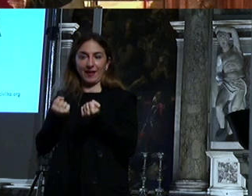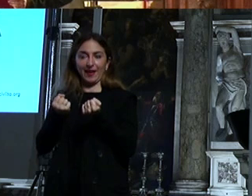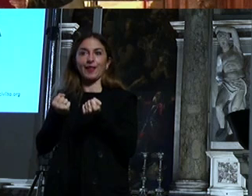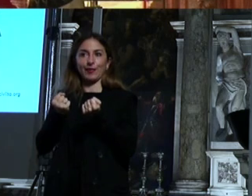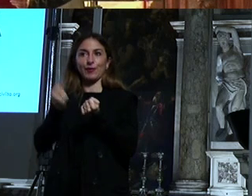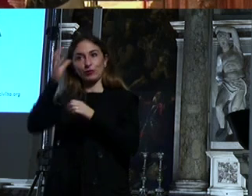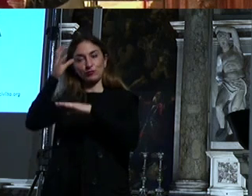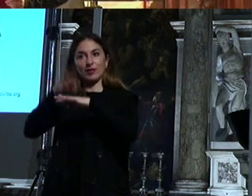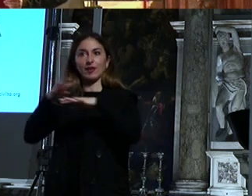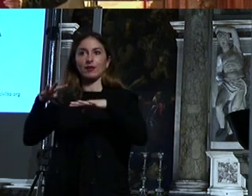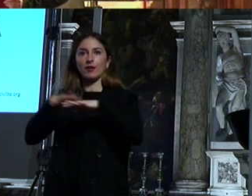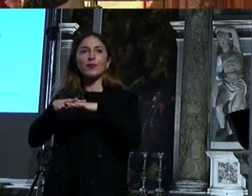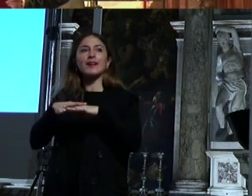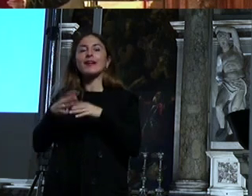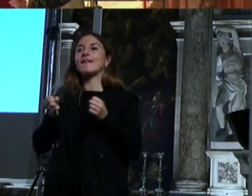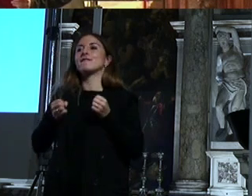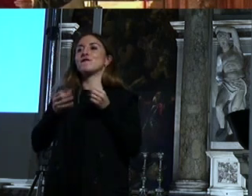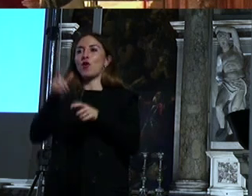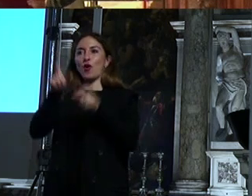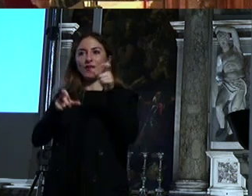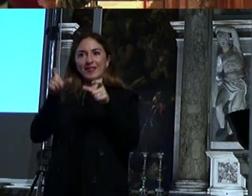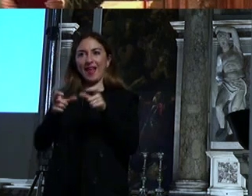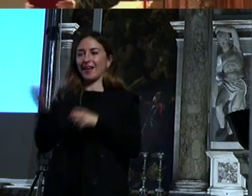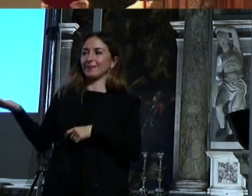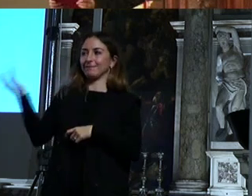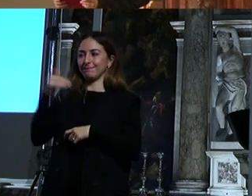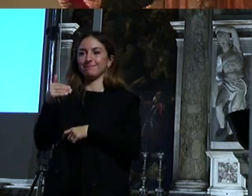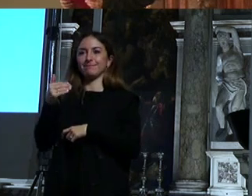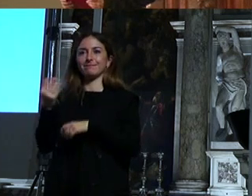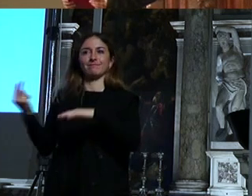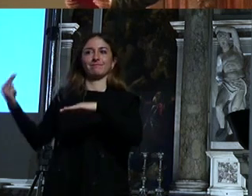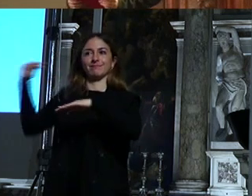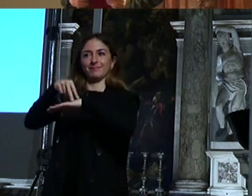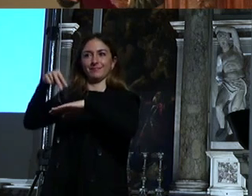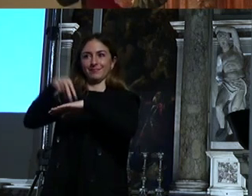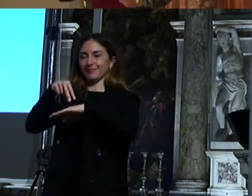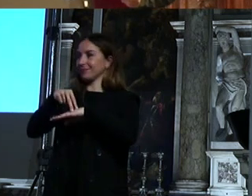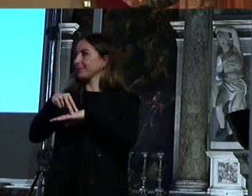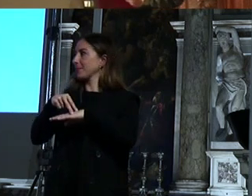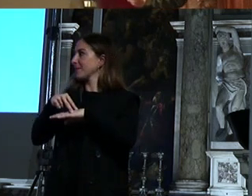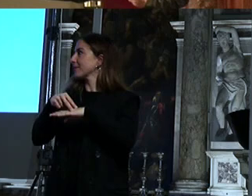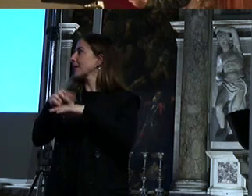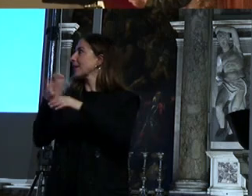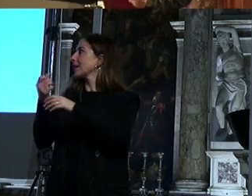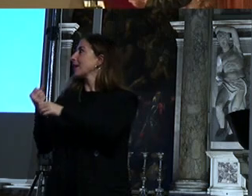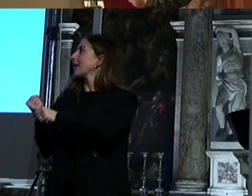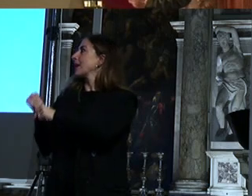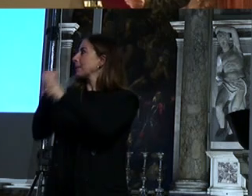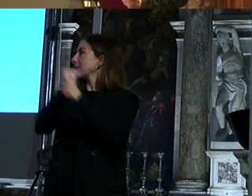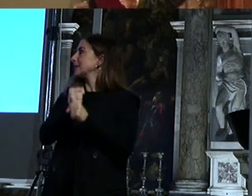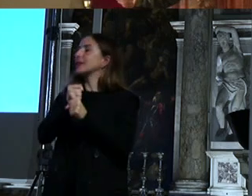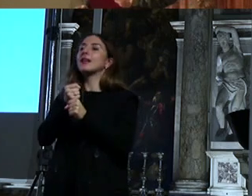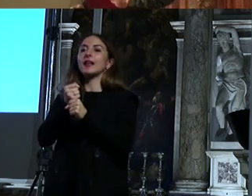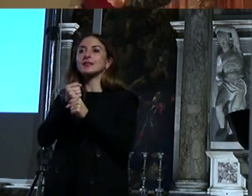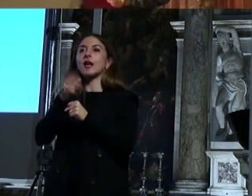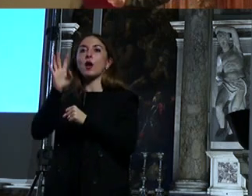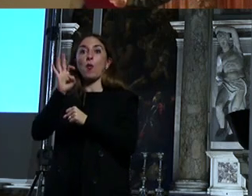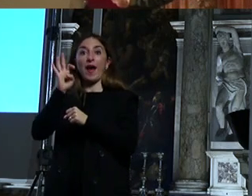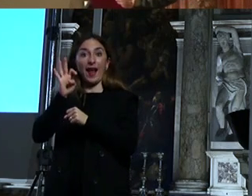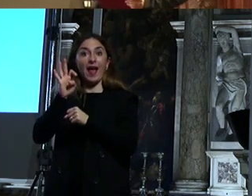chiedo, anzi le nostre volontarie, chiedo alle volontarie di salire qui sul palcoscenico in rappresentanza dei 40 e passa volontari